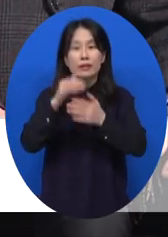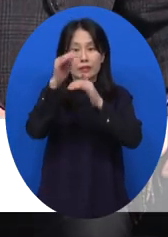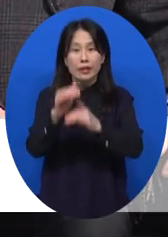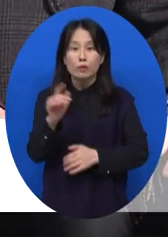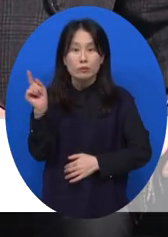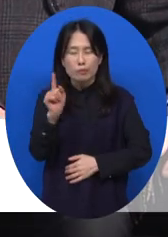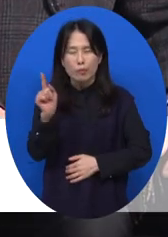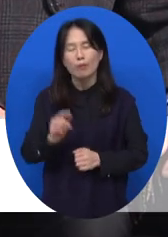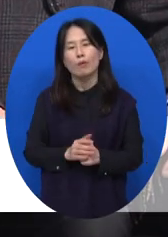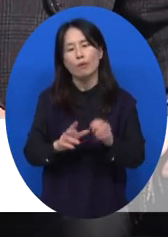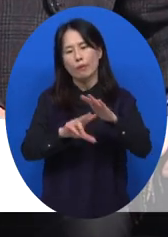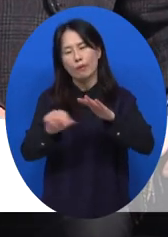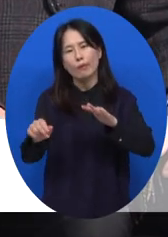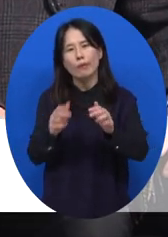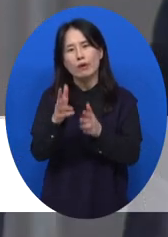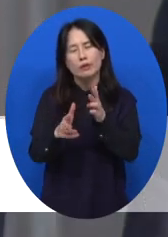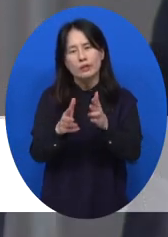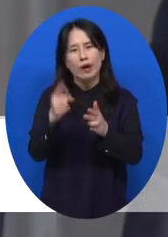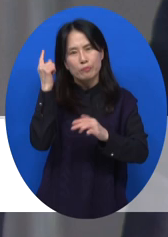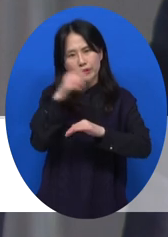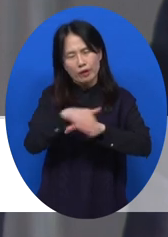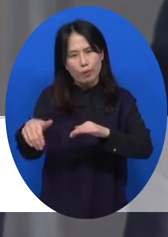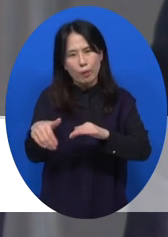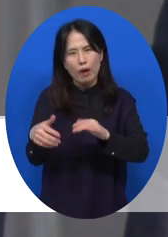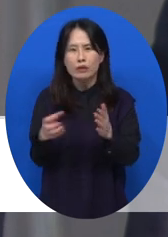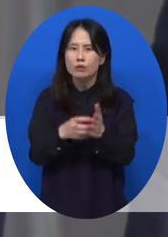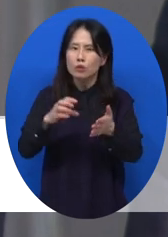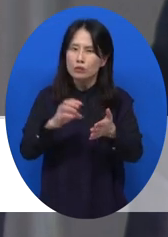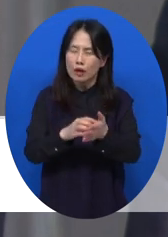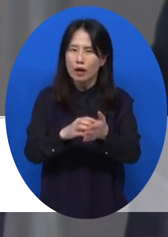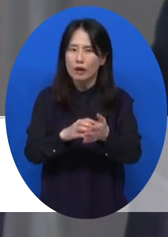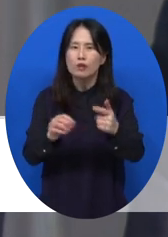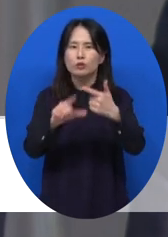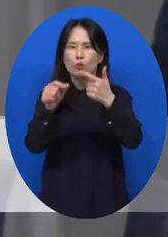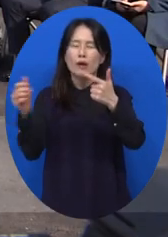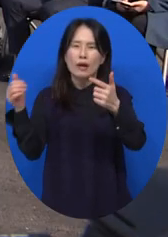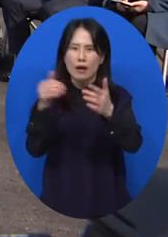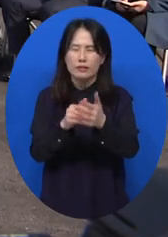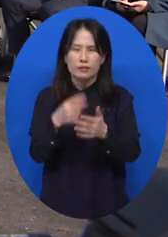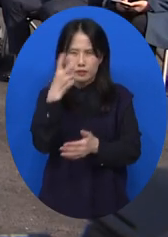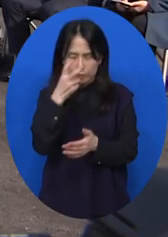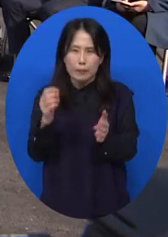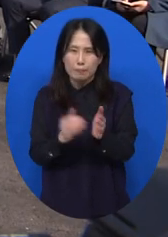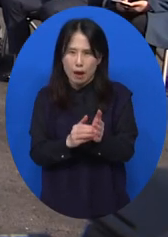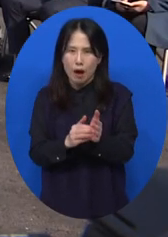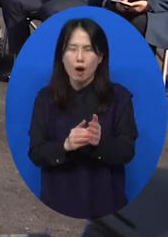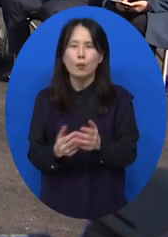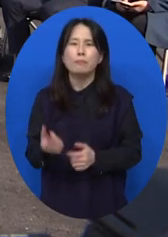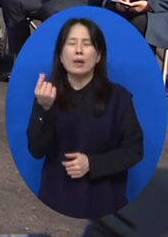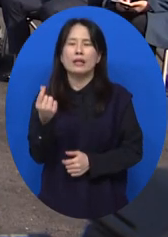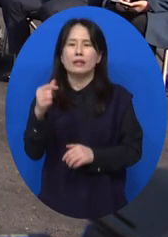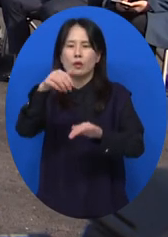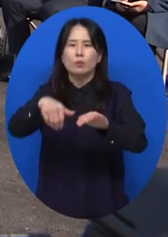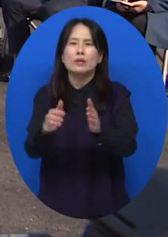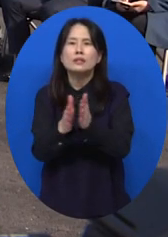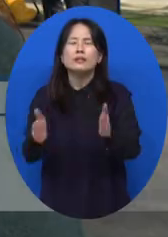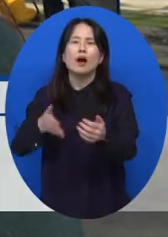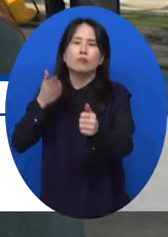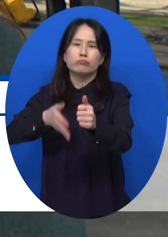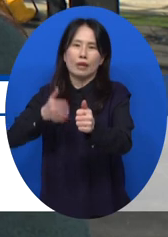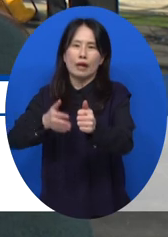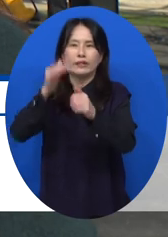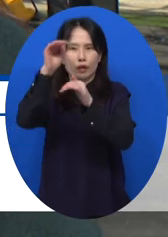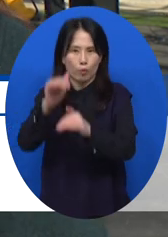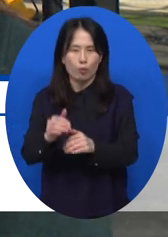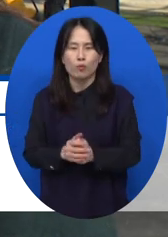내용은 동인선 사업계획 적정성 재검토를 상반기 안에 마치고 조속히 전 구간을 착공해달라는 것. 동인선은